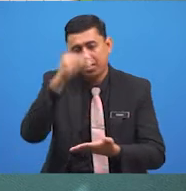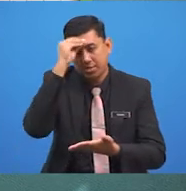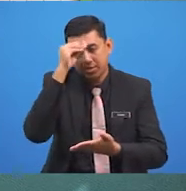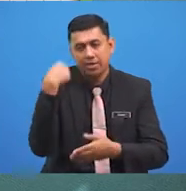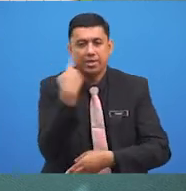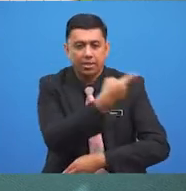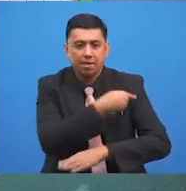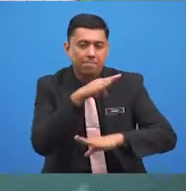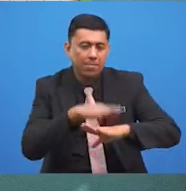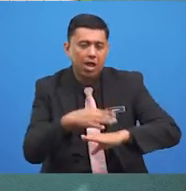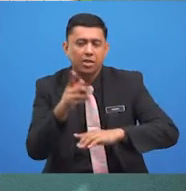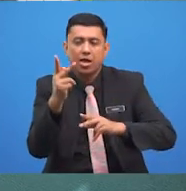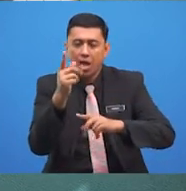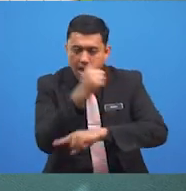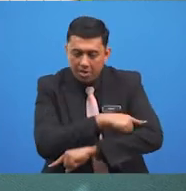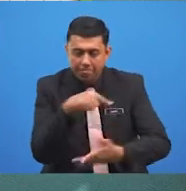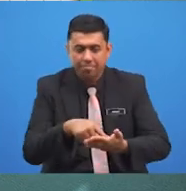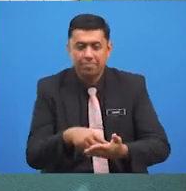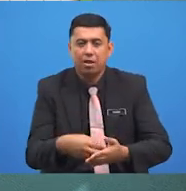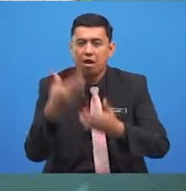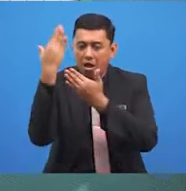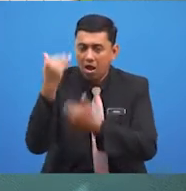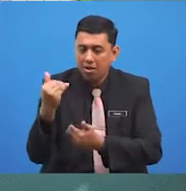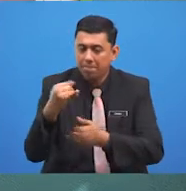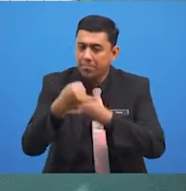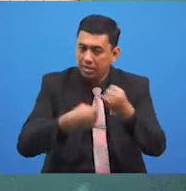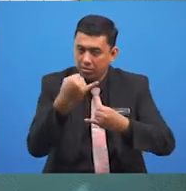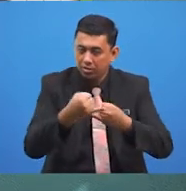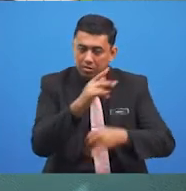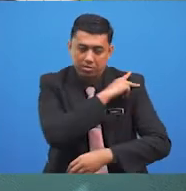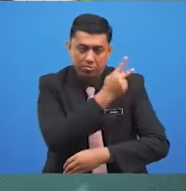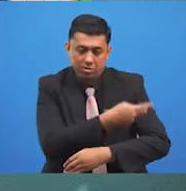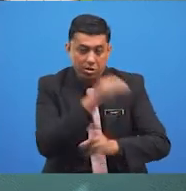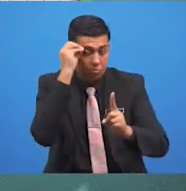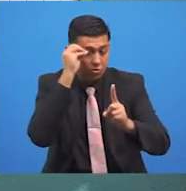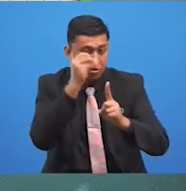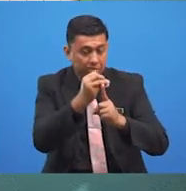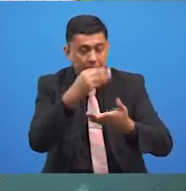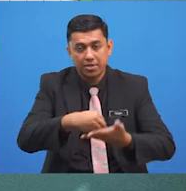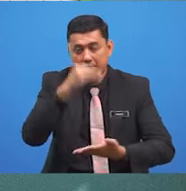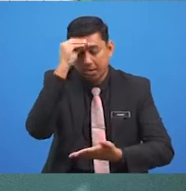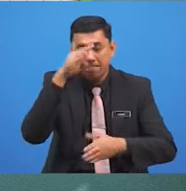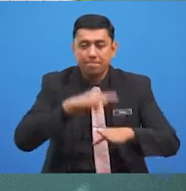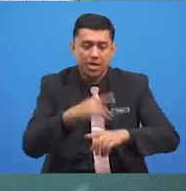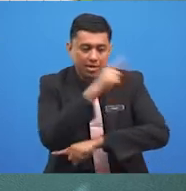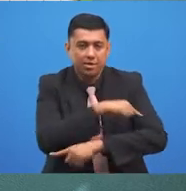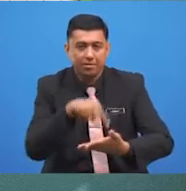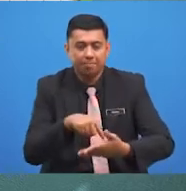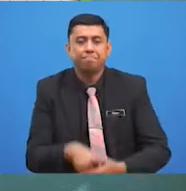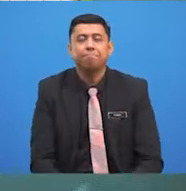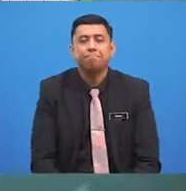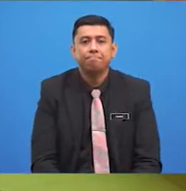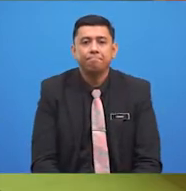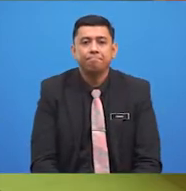pembelajaran kita pada hari ini. Cikgu harap murid-murid berjaya menguasai objektif pembelajaran kita pada hari ini.